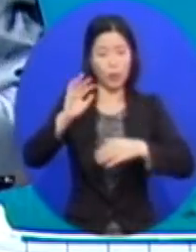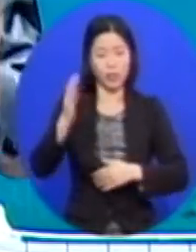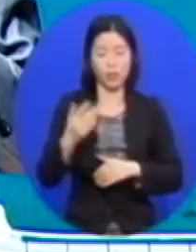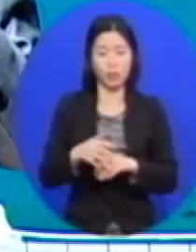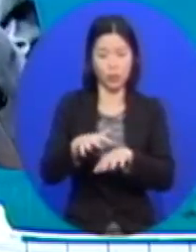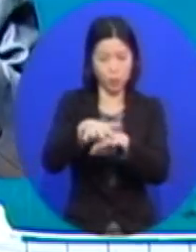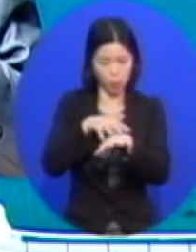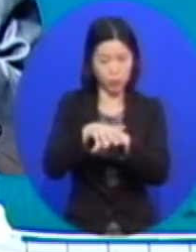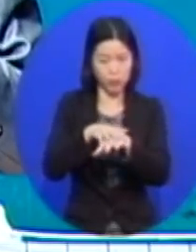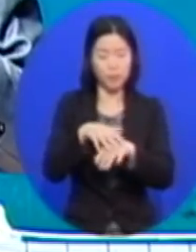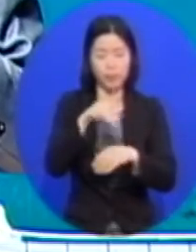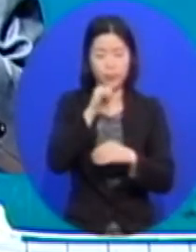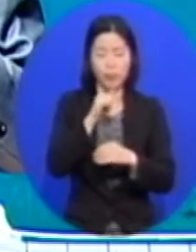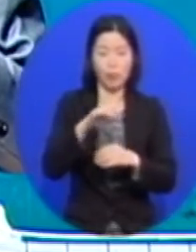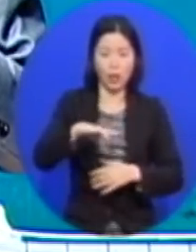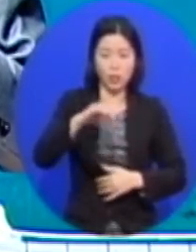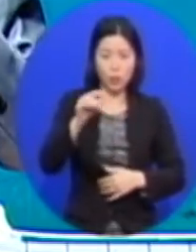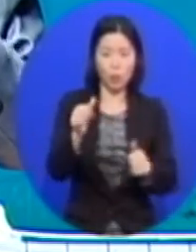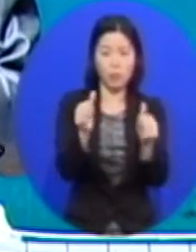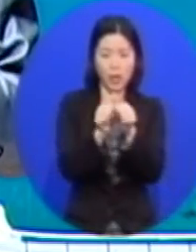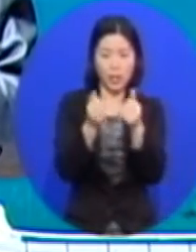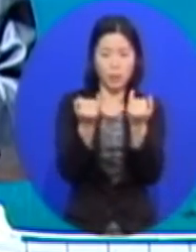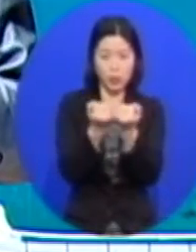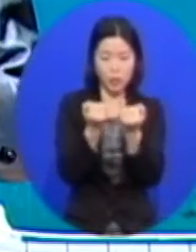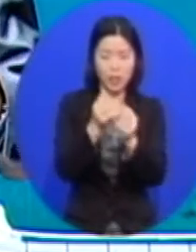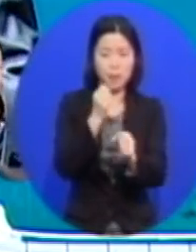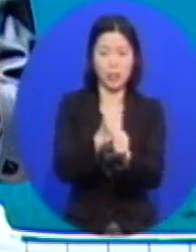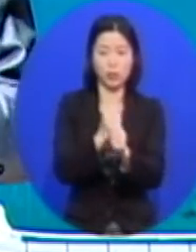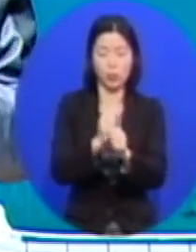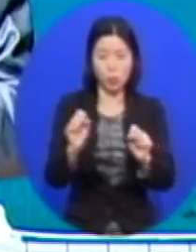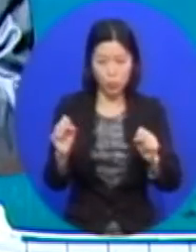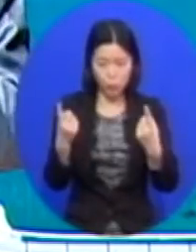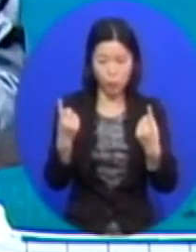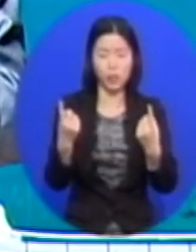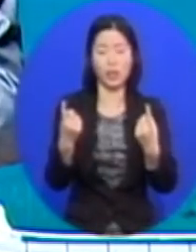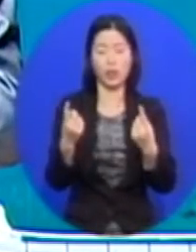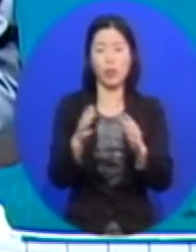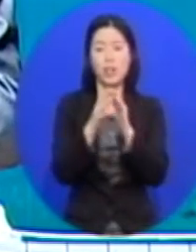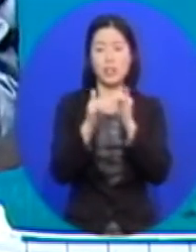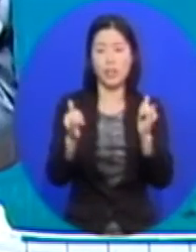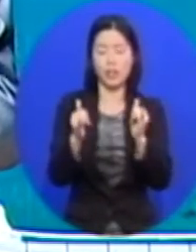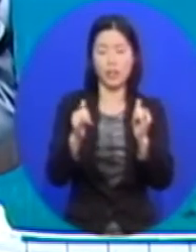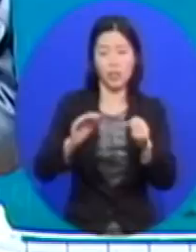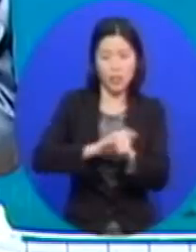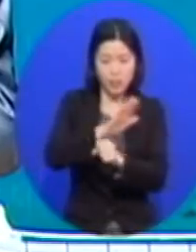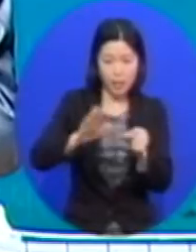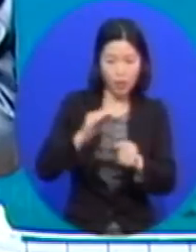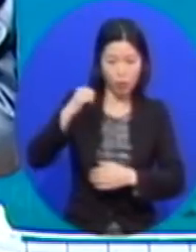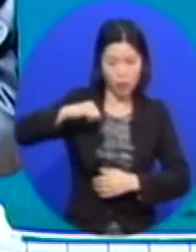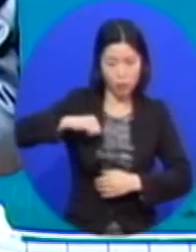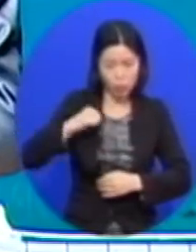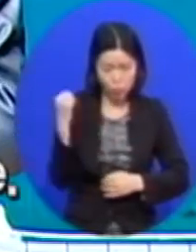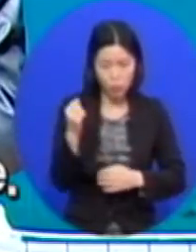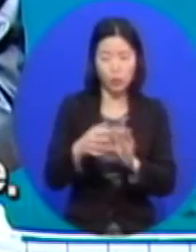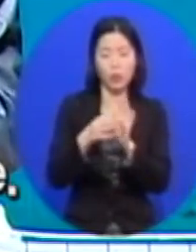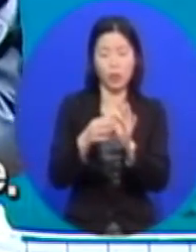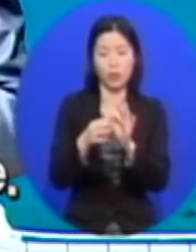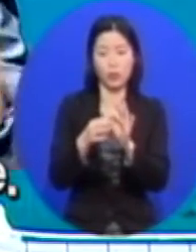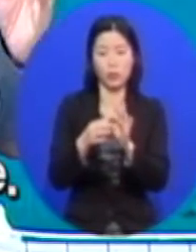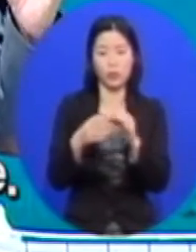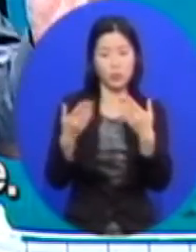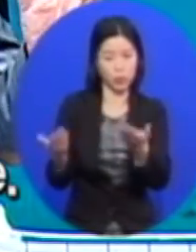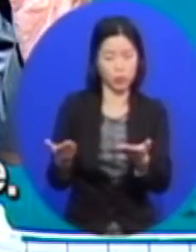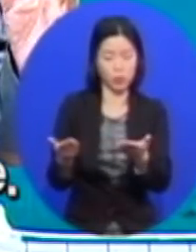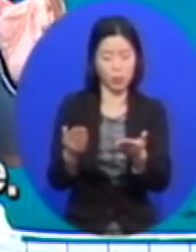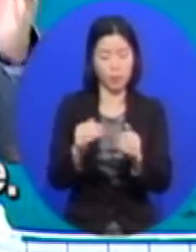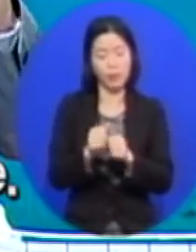그리고 하나님이 아담과 하와를 만드시고 역시 동일하게 사람과 순종의 관계로 하나가 되게 하셨어요 아내는